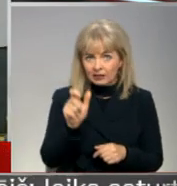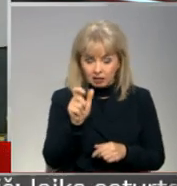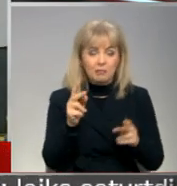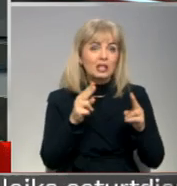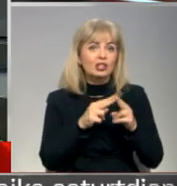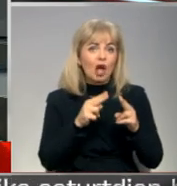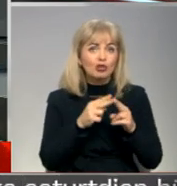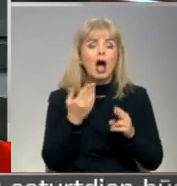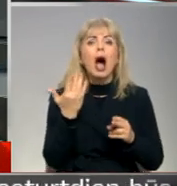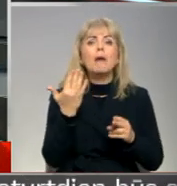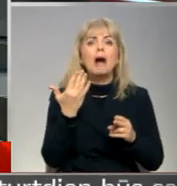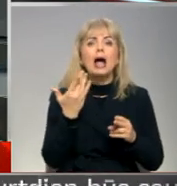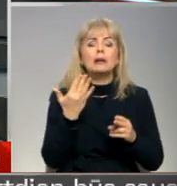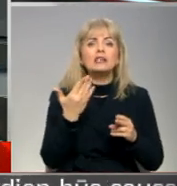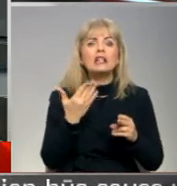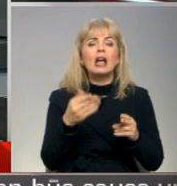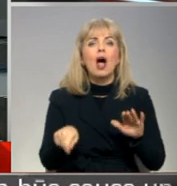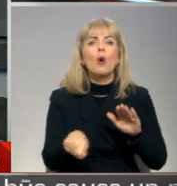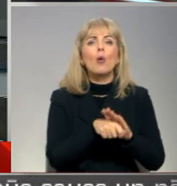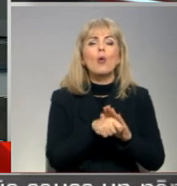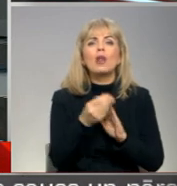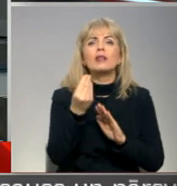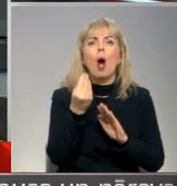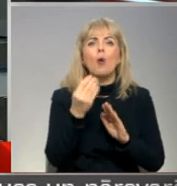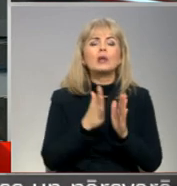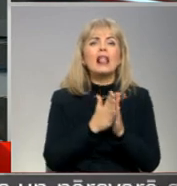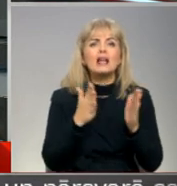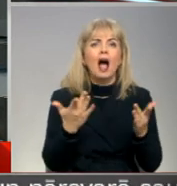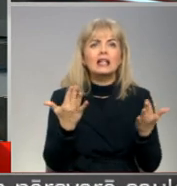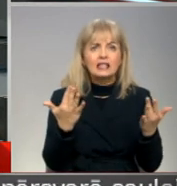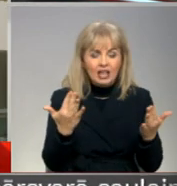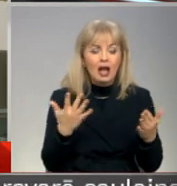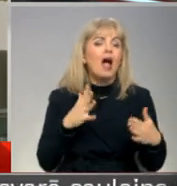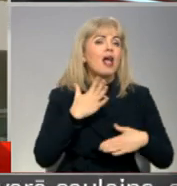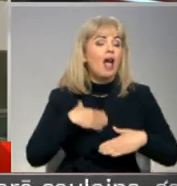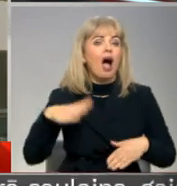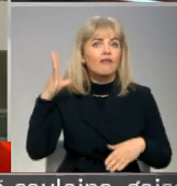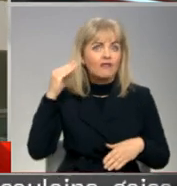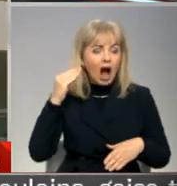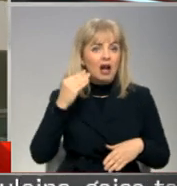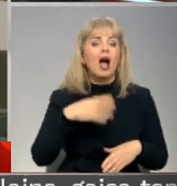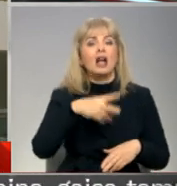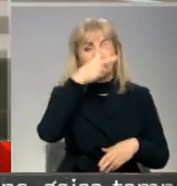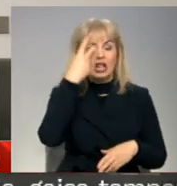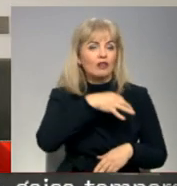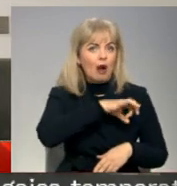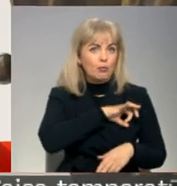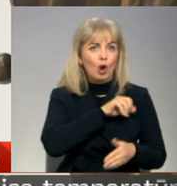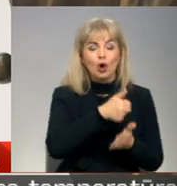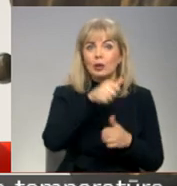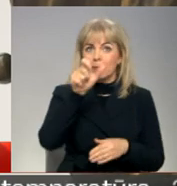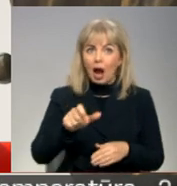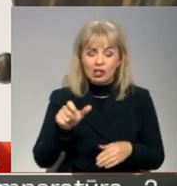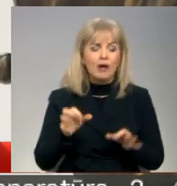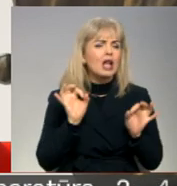šo kukuļu apmēri? Jā, labvakar, Sandra, labvakar, skatītāji. Lietuvas prokuratūras pārstāvis šodien atklāja,